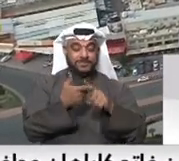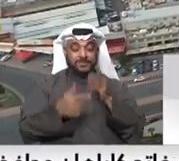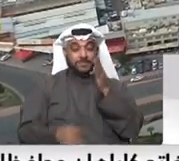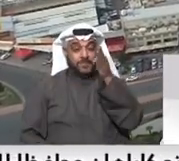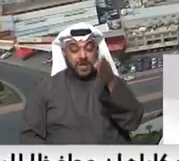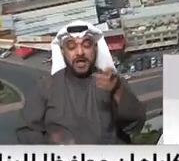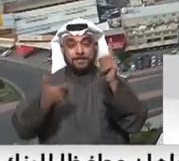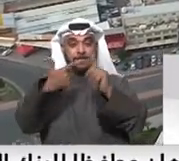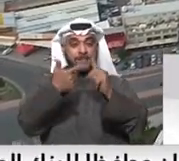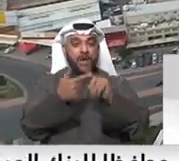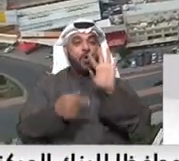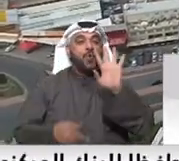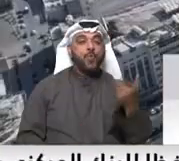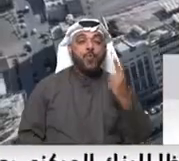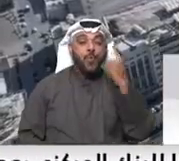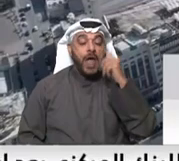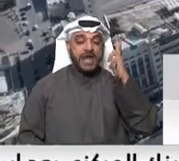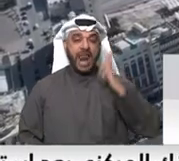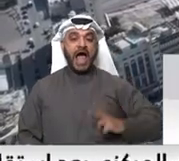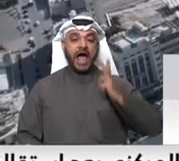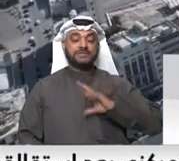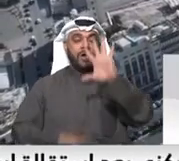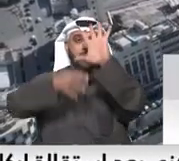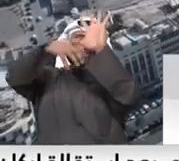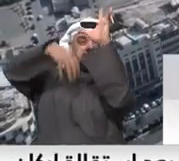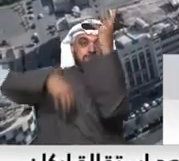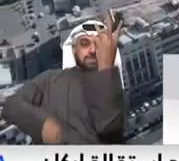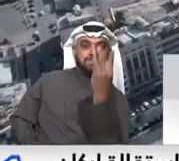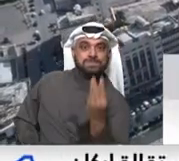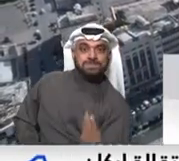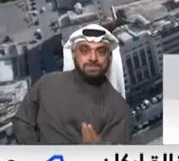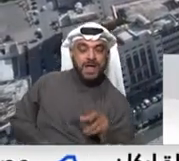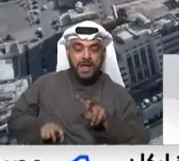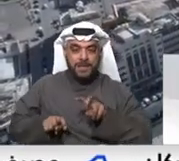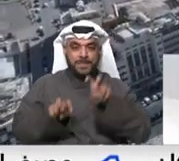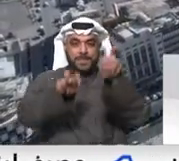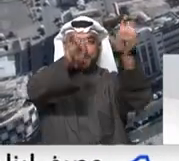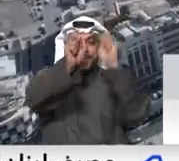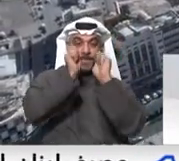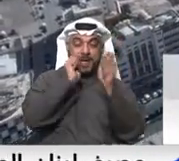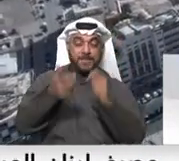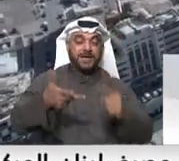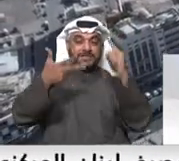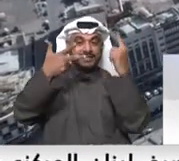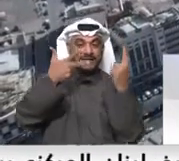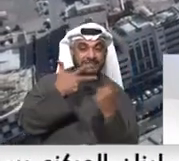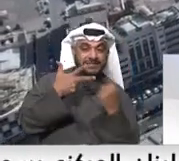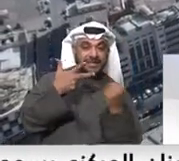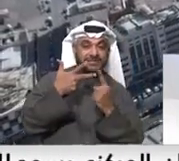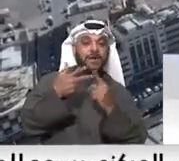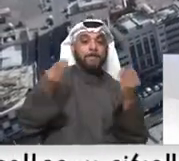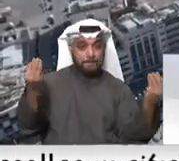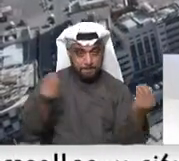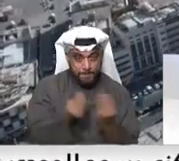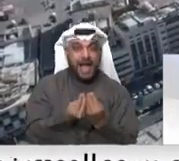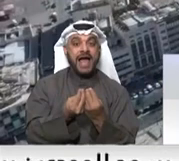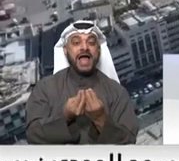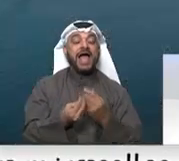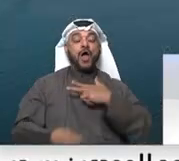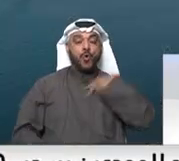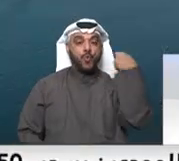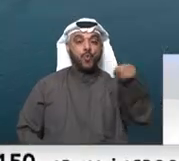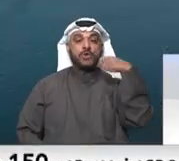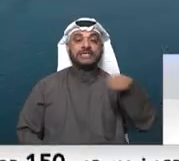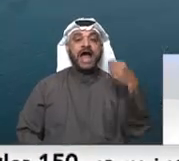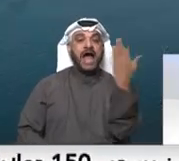فبراير ومجمع العاصمه من الحادي فبراير وحتى ال 14 فبراير وان التعاون مع وزاره ربيه من